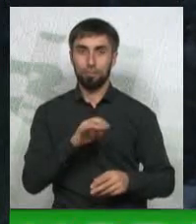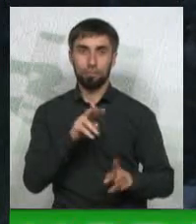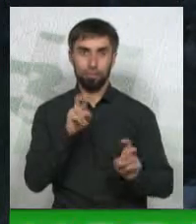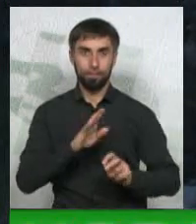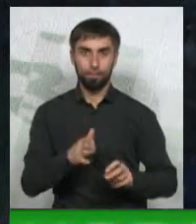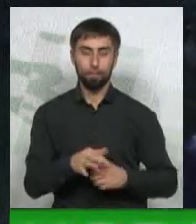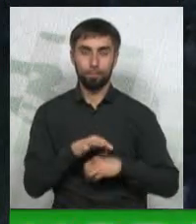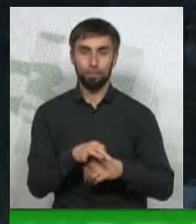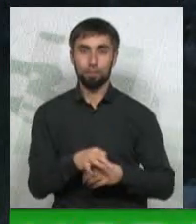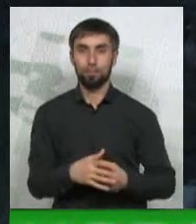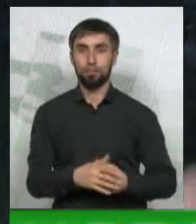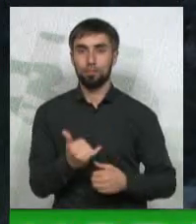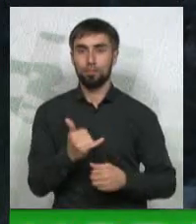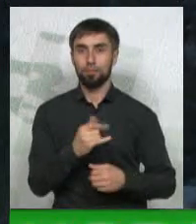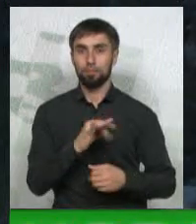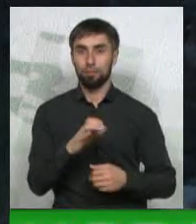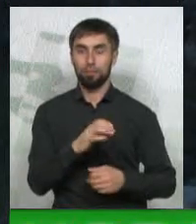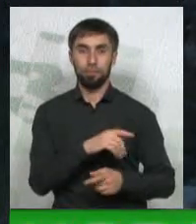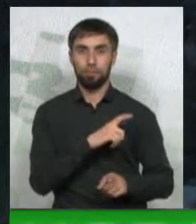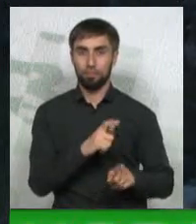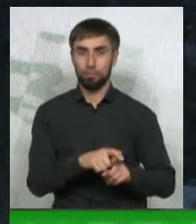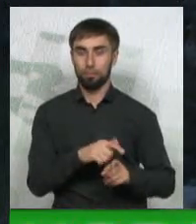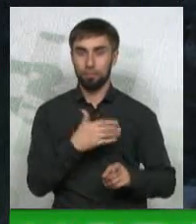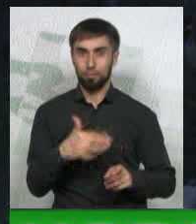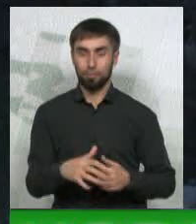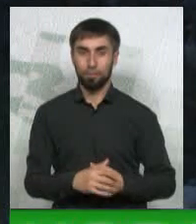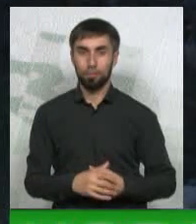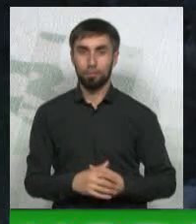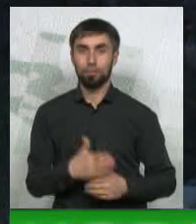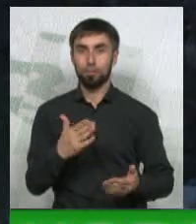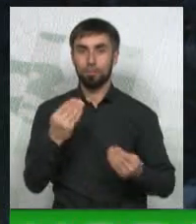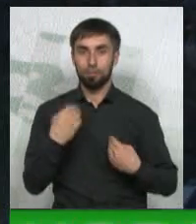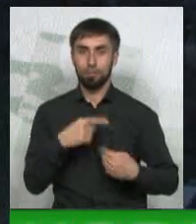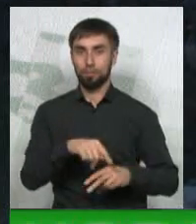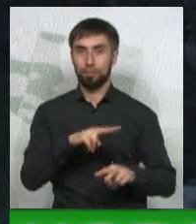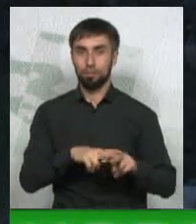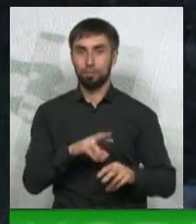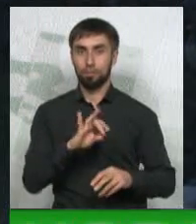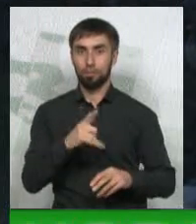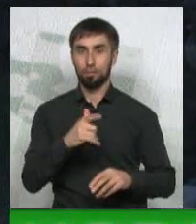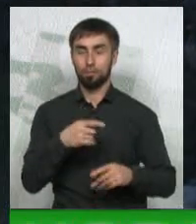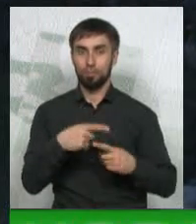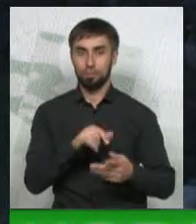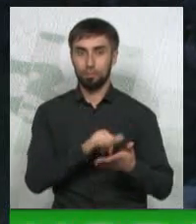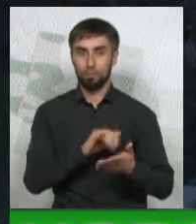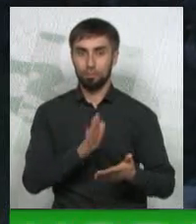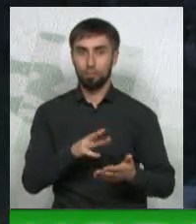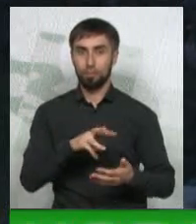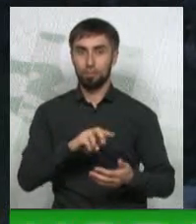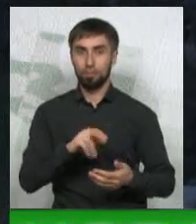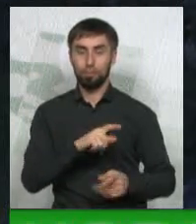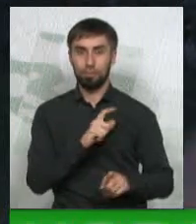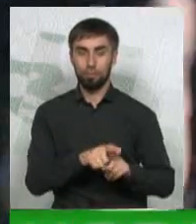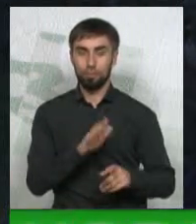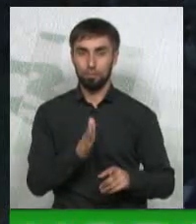что делать. А то я офис делаю, офис, а то я делаю, есть я не. Дал эндалит, что делаю, орт делаю, кого-то я делаю, мебелирую, куда я делаю,